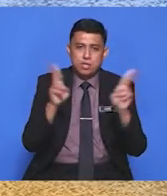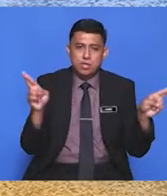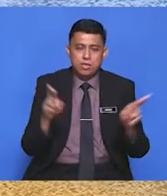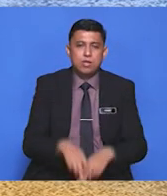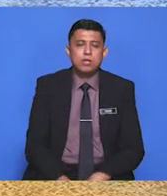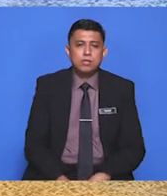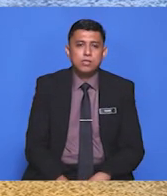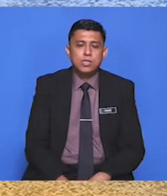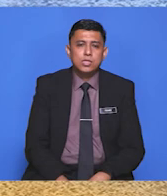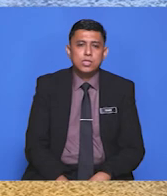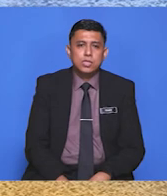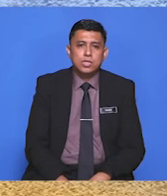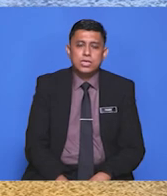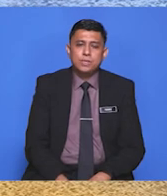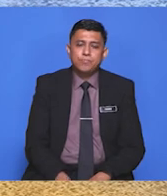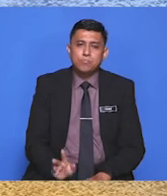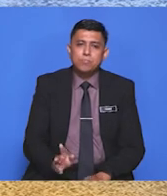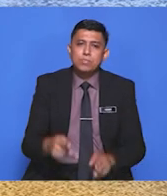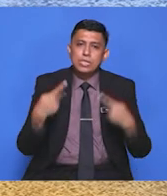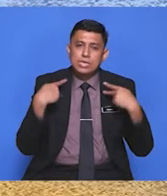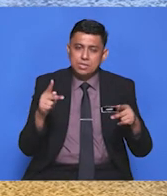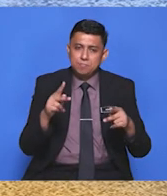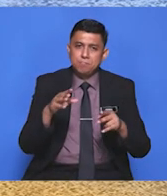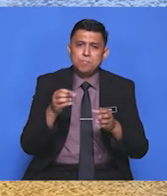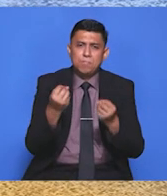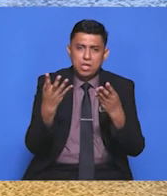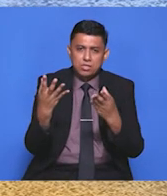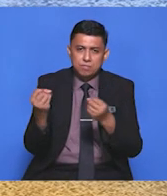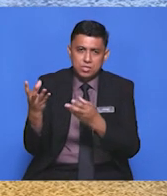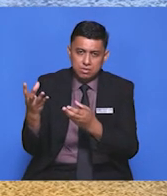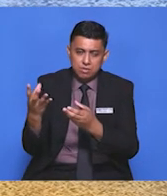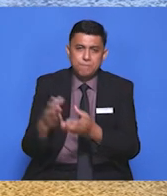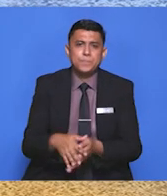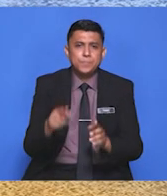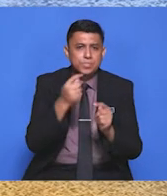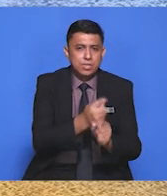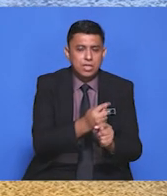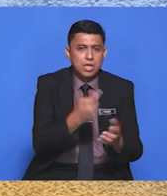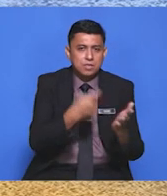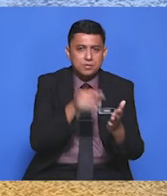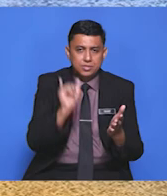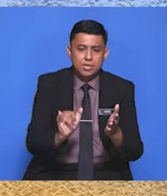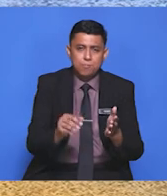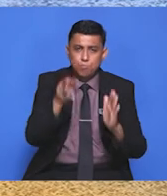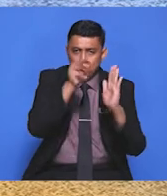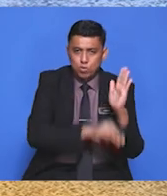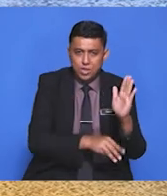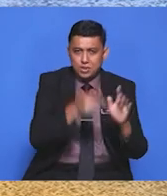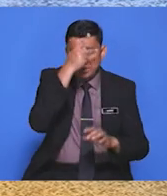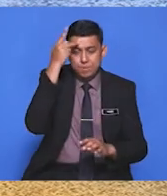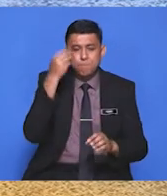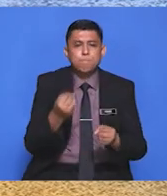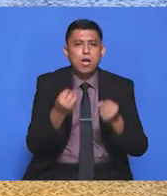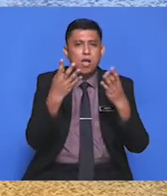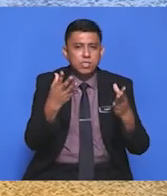atau kedai serba neka menetapkan harga yang murah kerana mereka mempunyai banyak cawangan